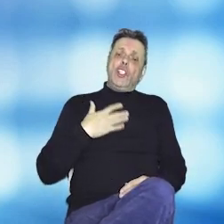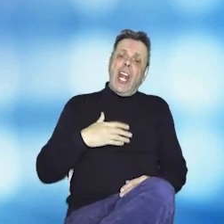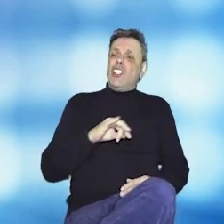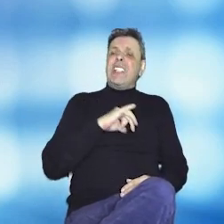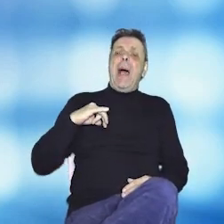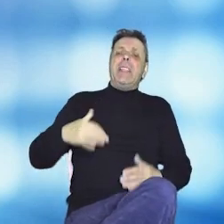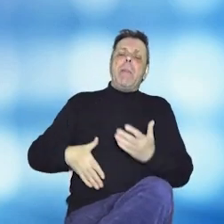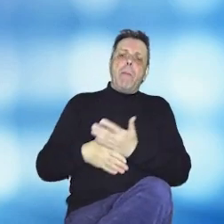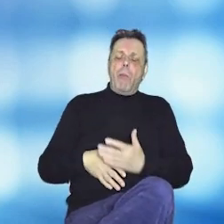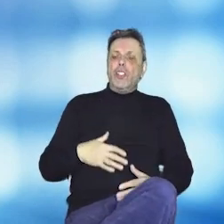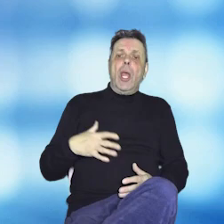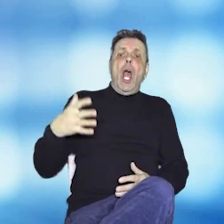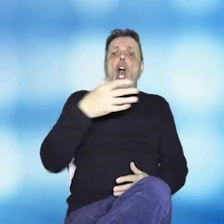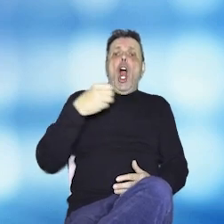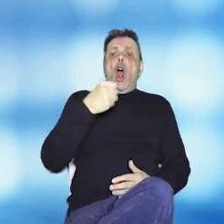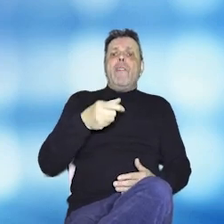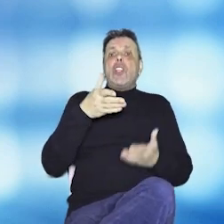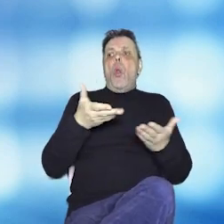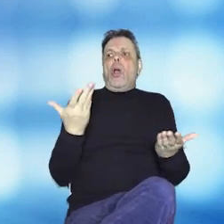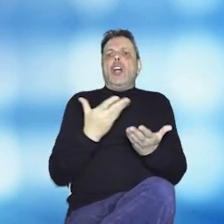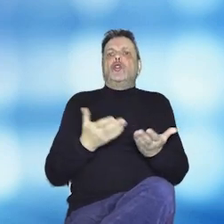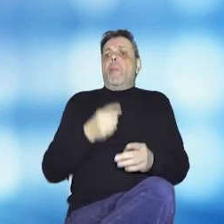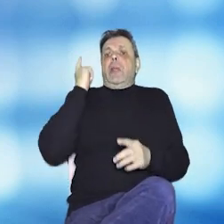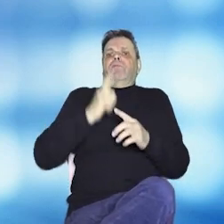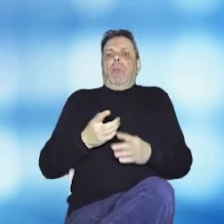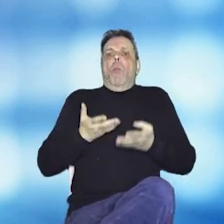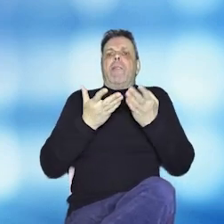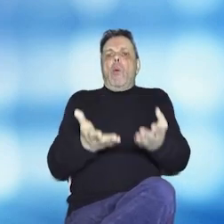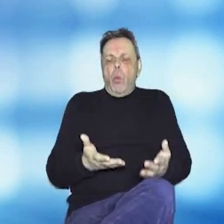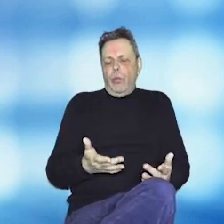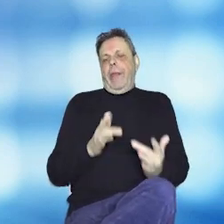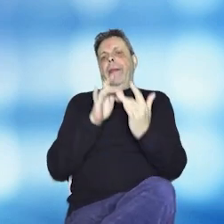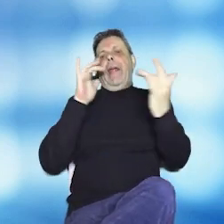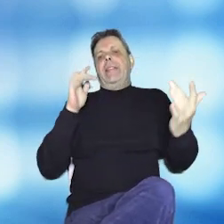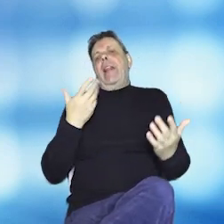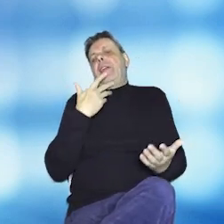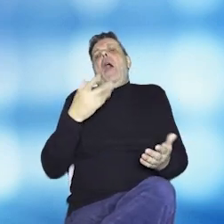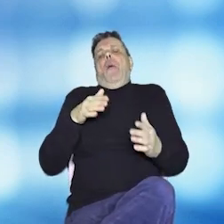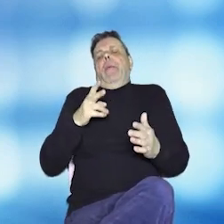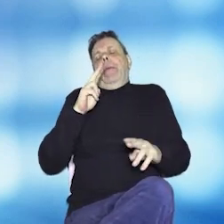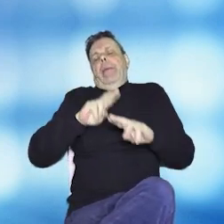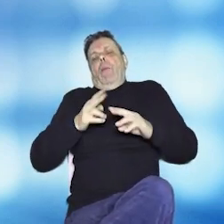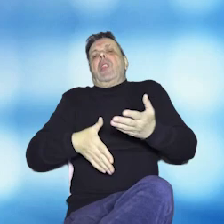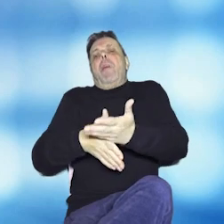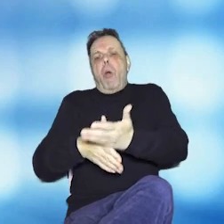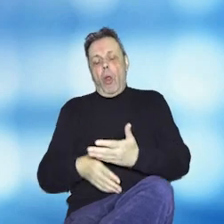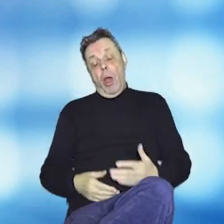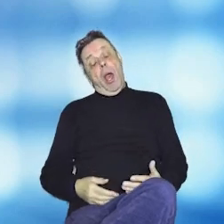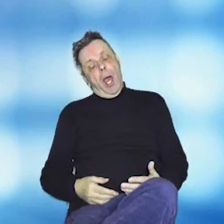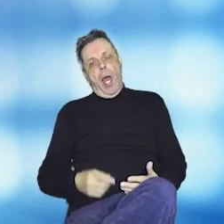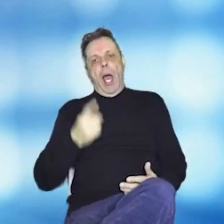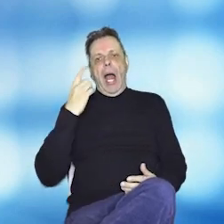si pomoći, love se onoga što im se upravo nudi kao eliksir za njihove probleme.